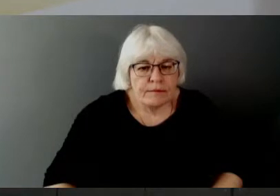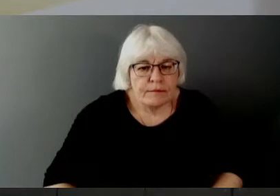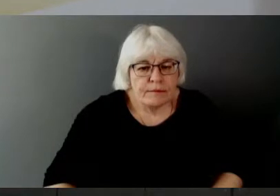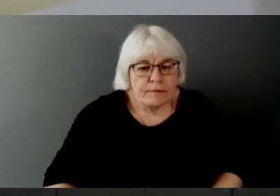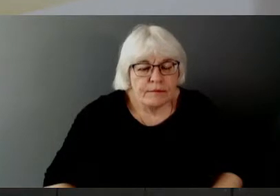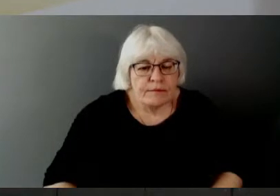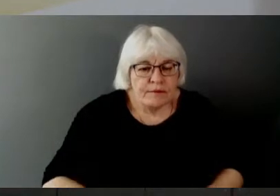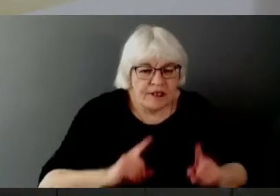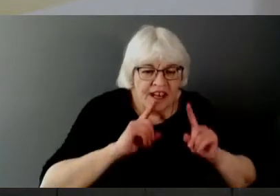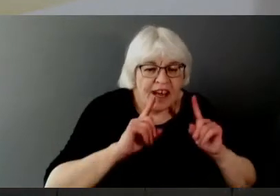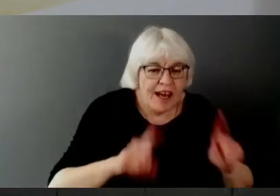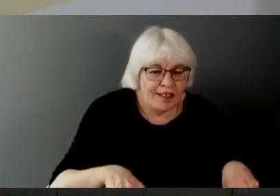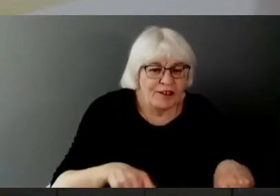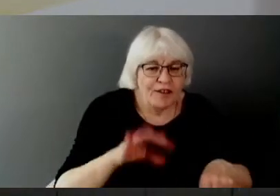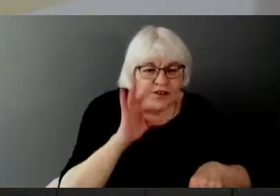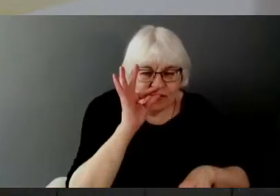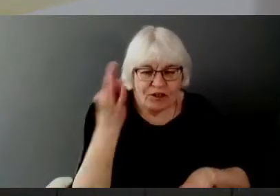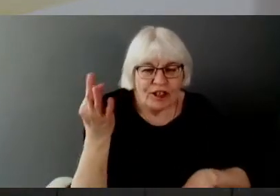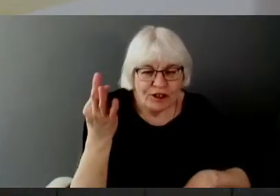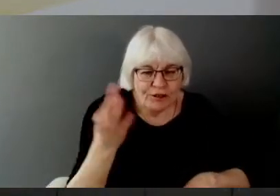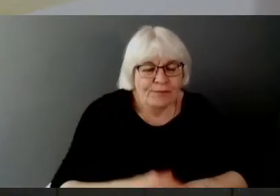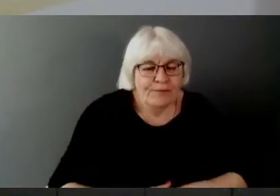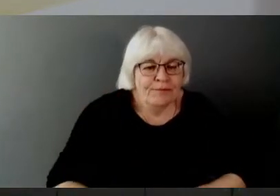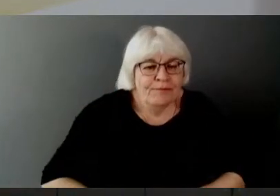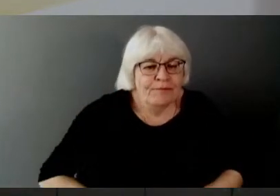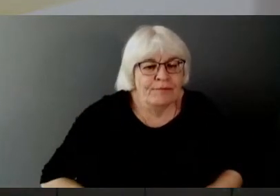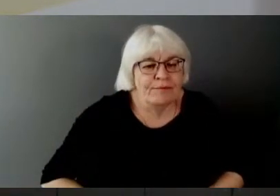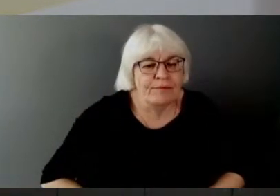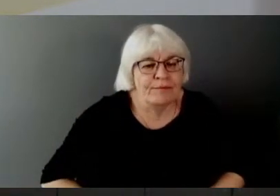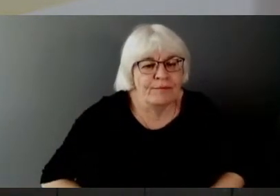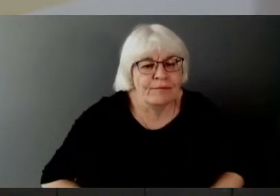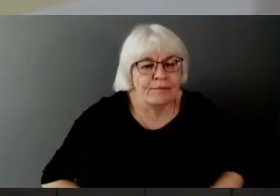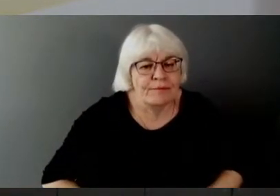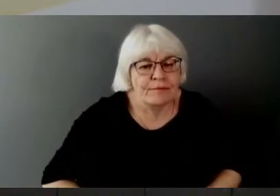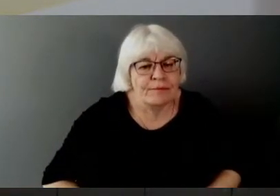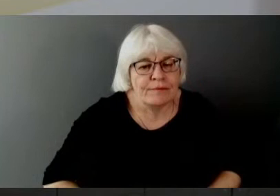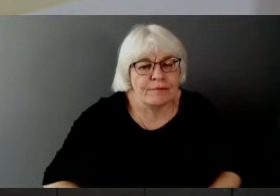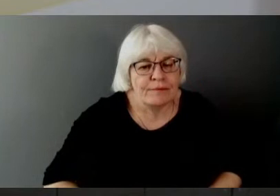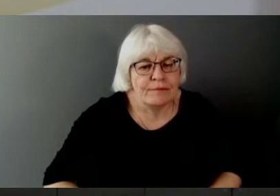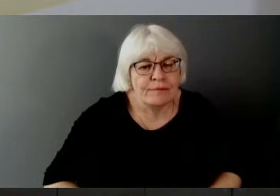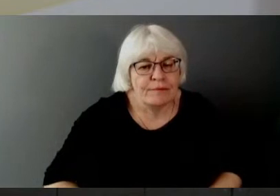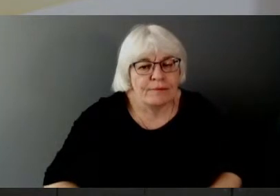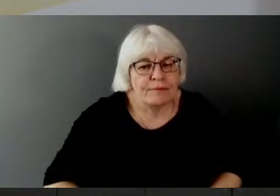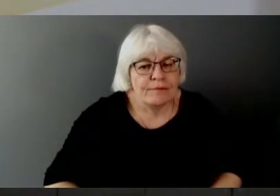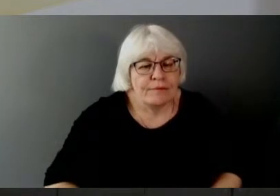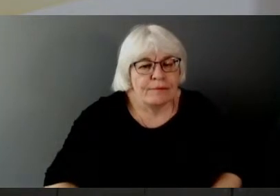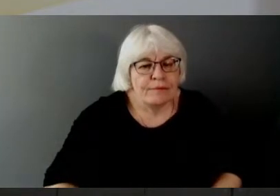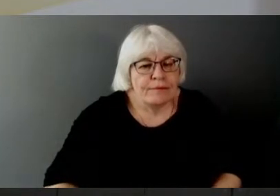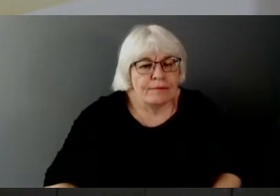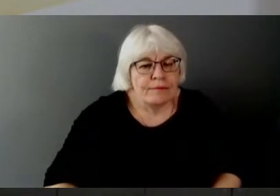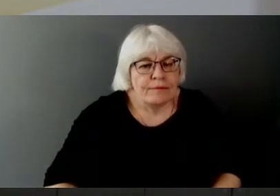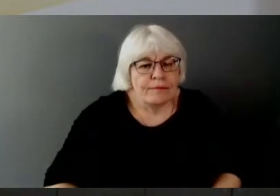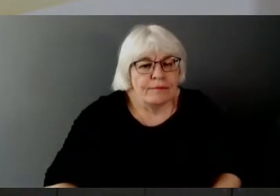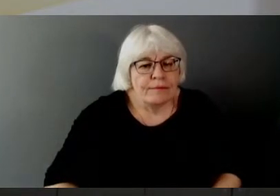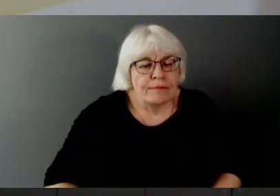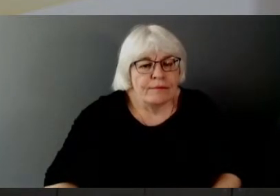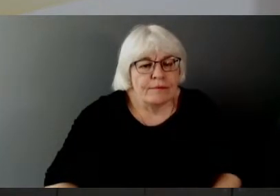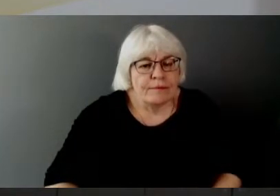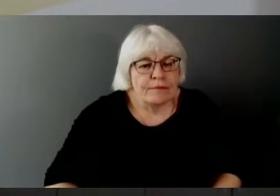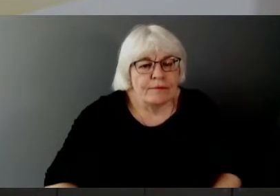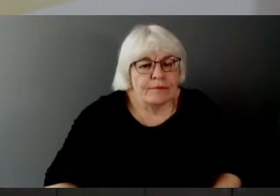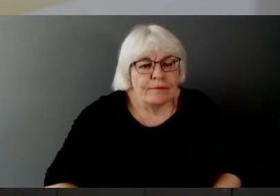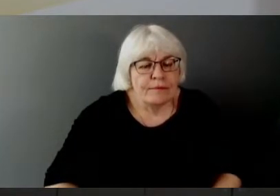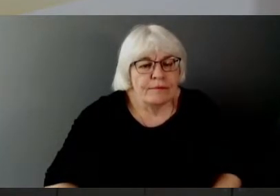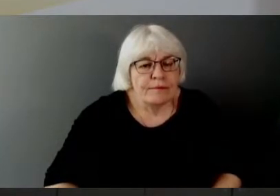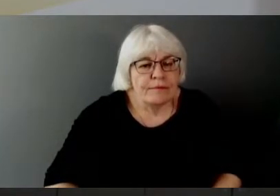Bonjour, une autre bonne question. On a des tests qui commencent à être les tests rapides